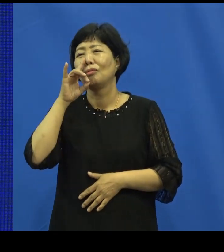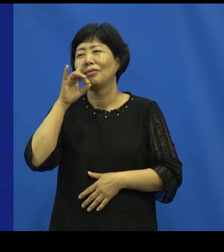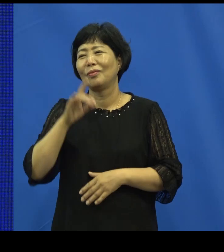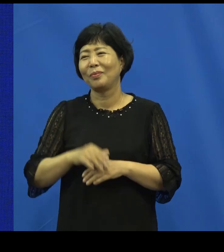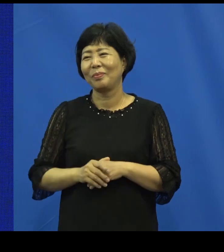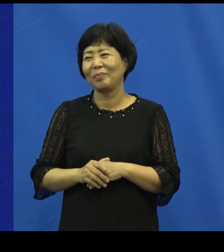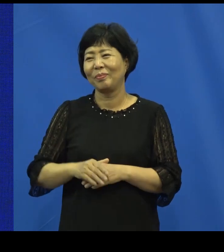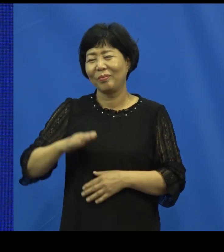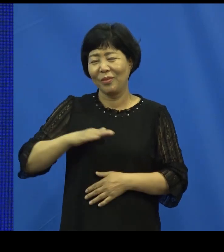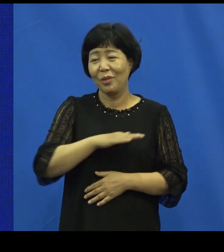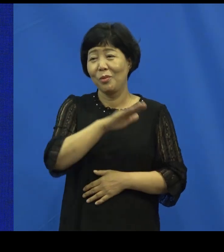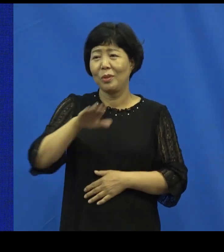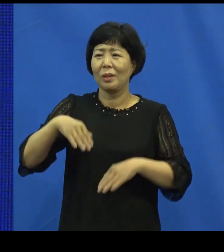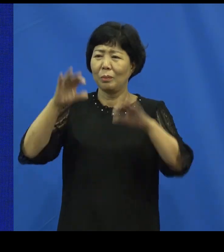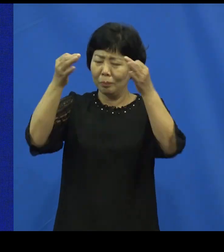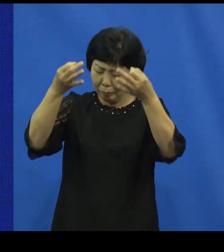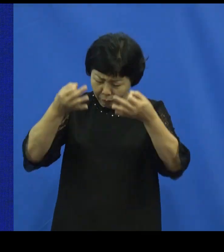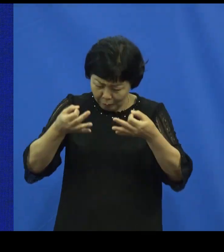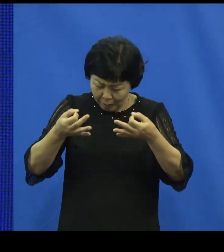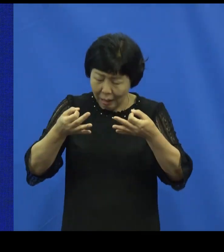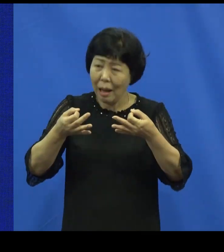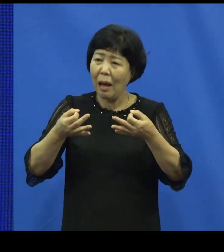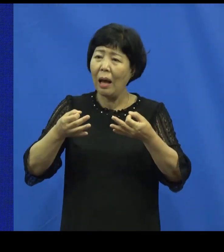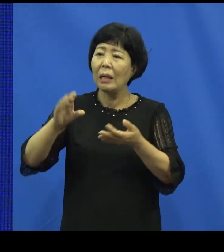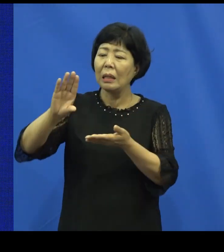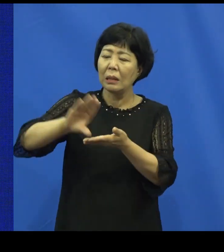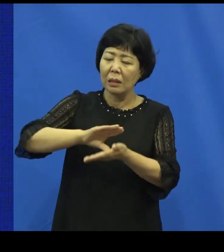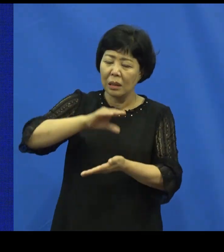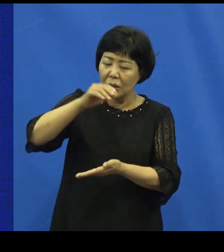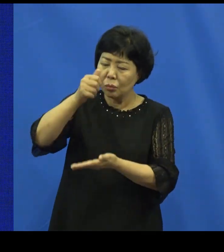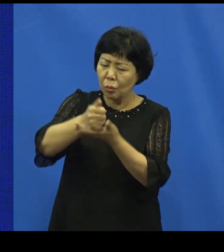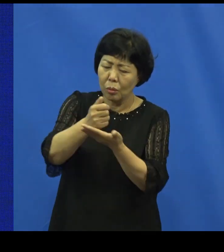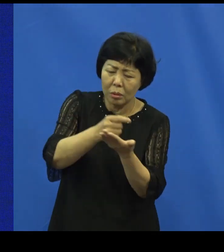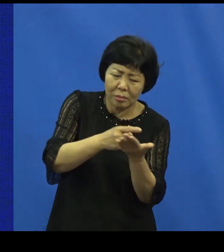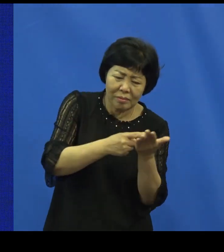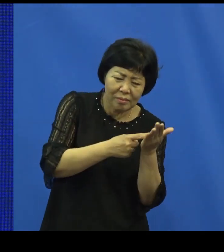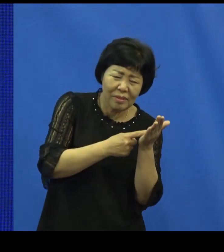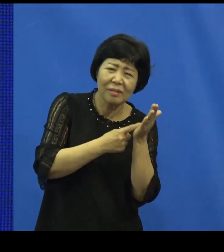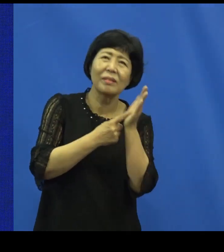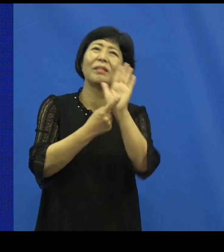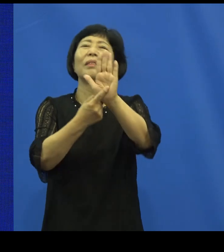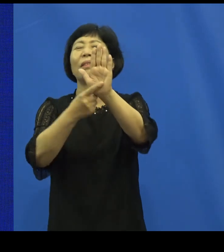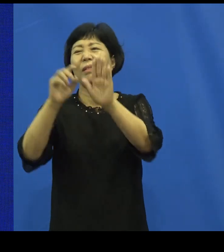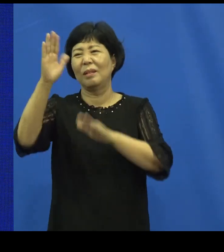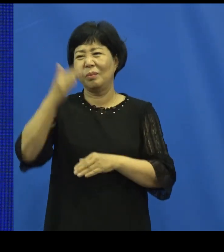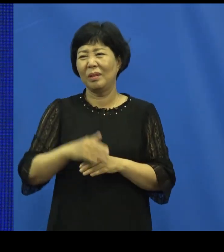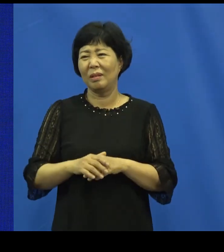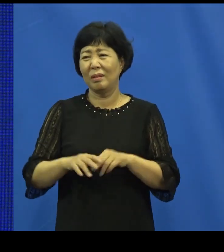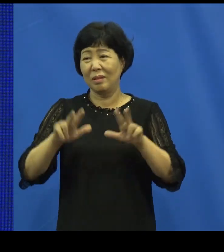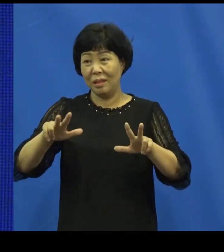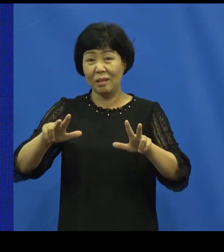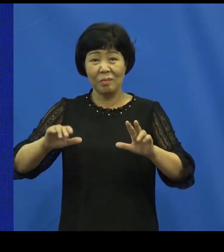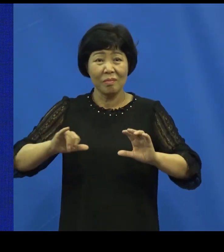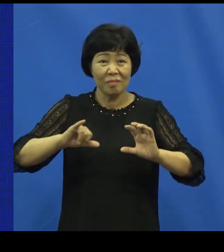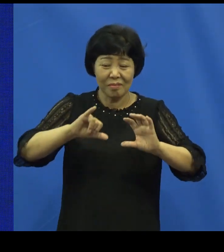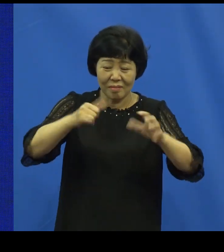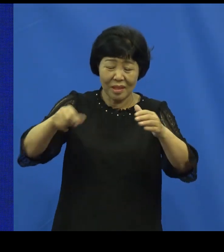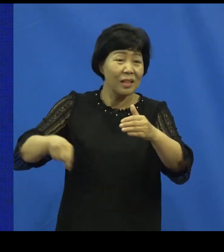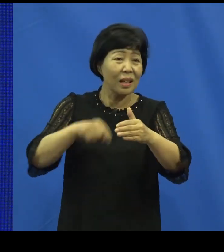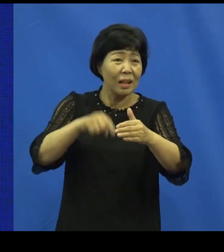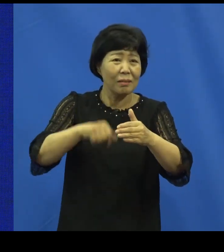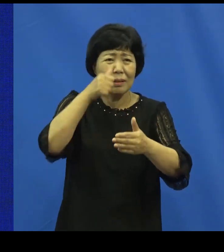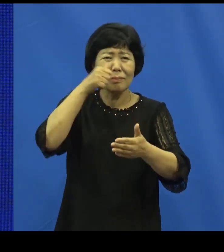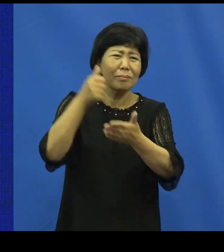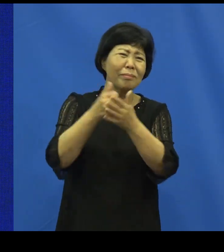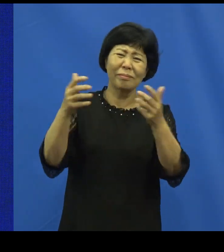여러분, 우리는 우리의 삶을 통해 그리스도를 드러내야 합니다. 세상은 갈수록 타락해져 가요. 그런데 이 타락해져 가는 세상의 문제가 아니라